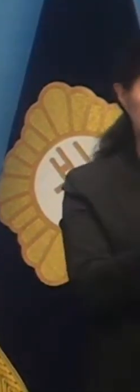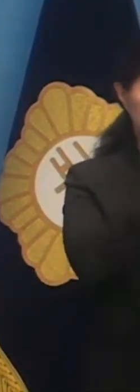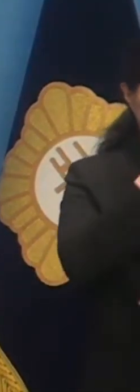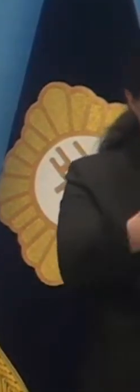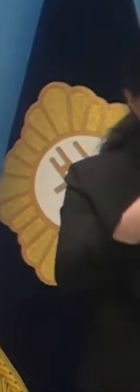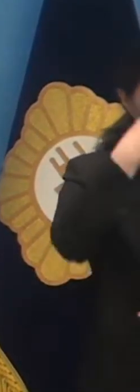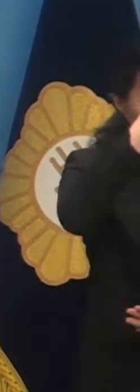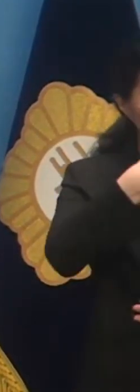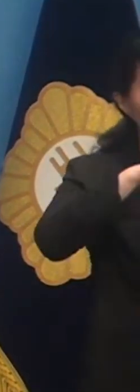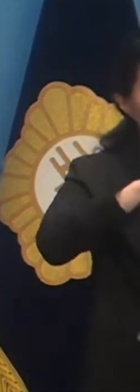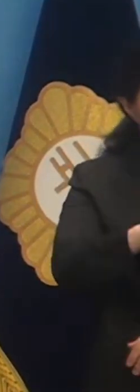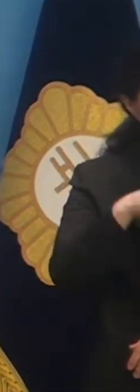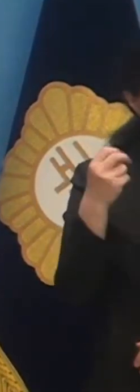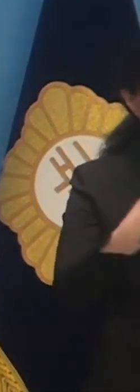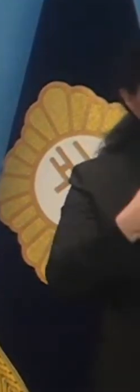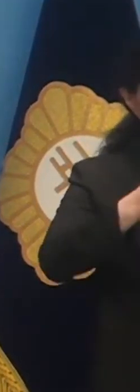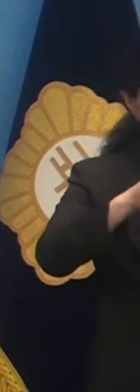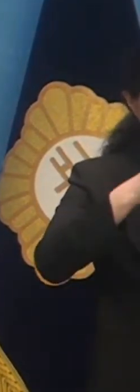중대범죄수사청과